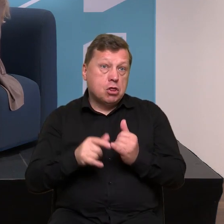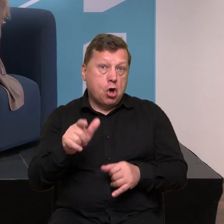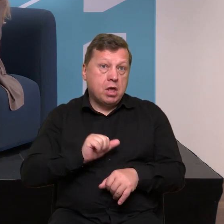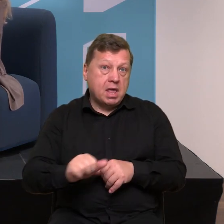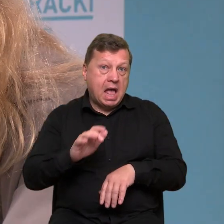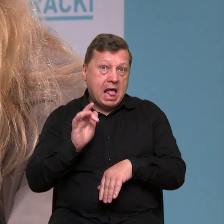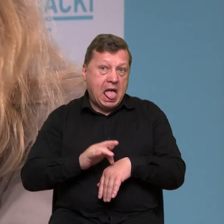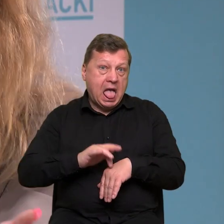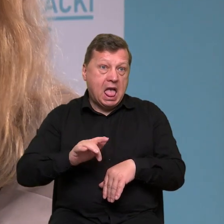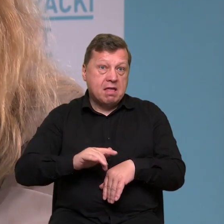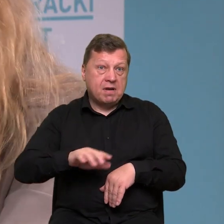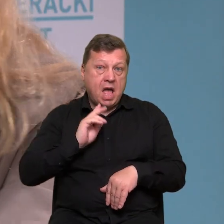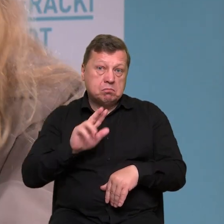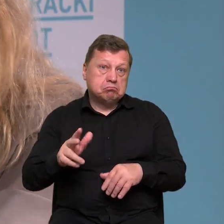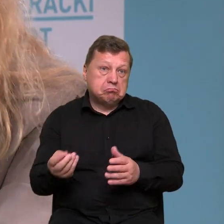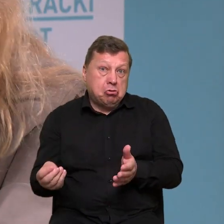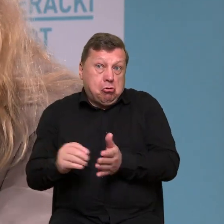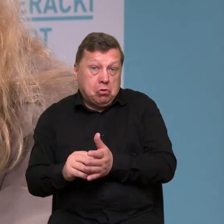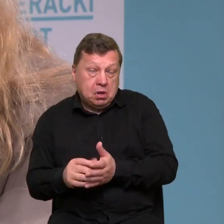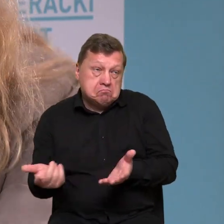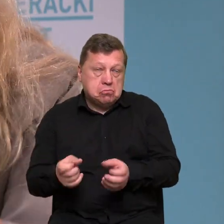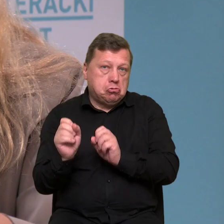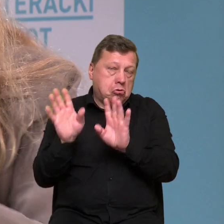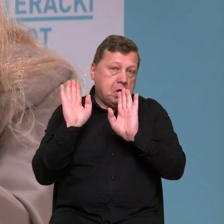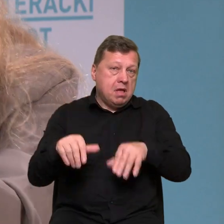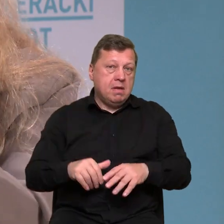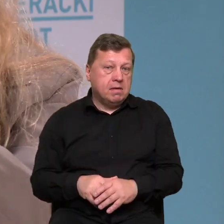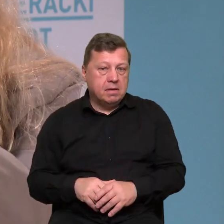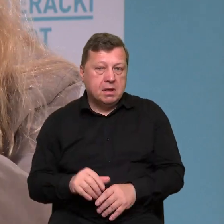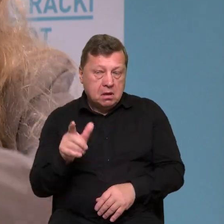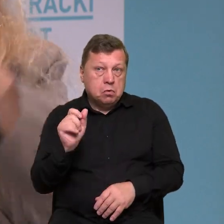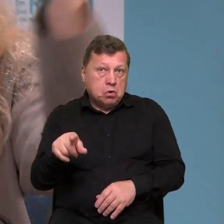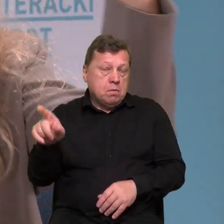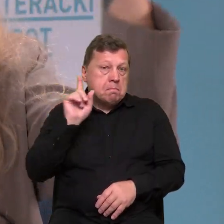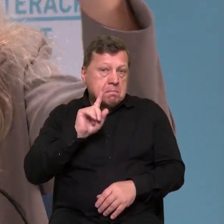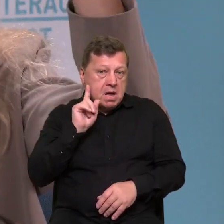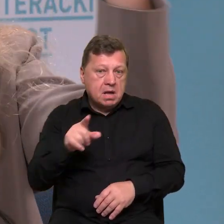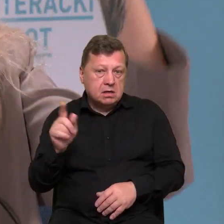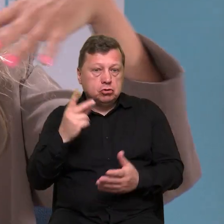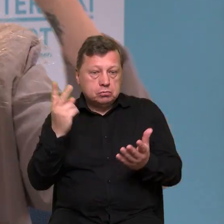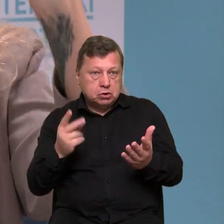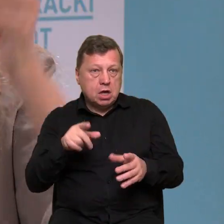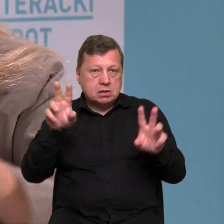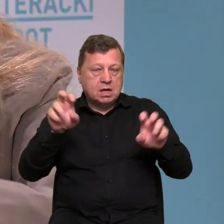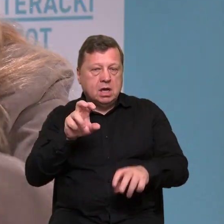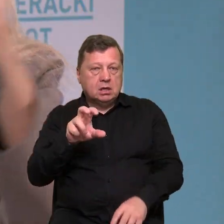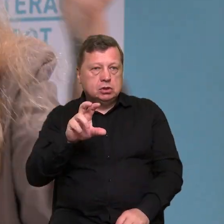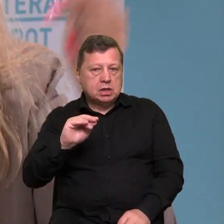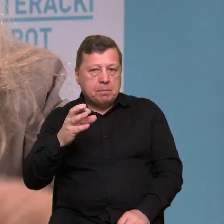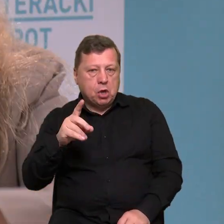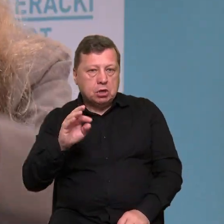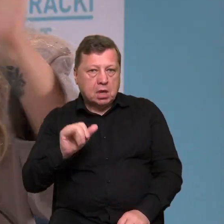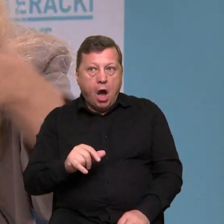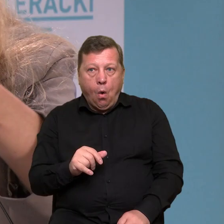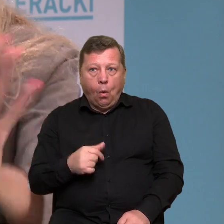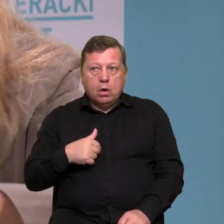ale uważam, że też znaczy, że są mężczyźni, którzy przeczytali Czempionki i mówili, ojej, ale się